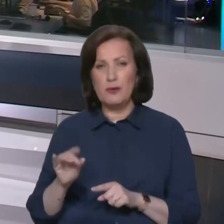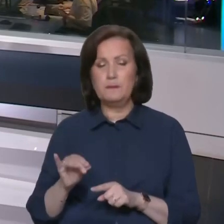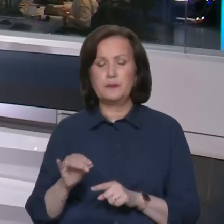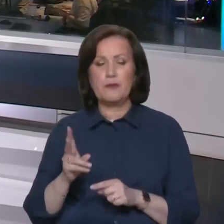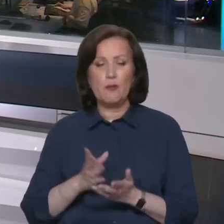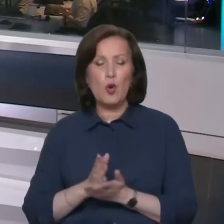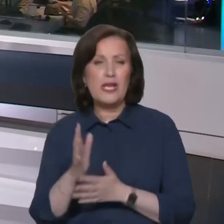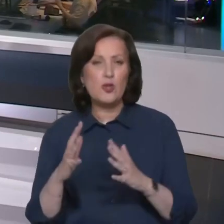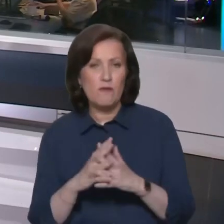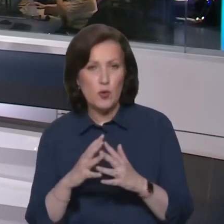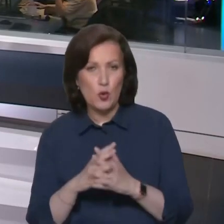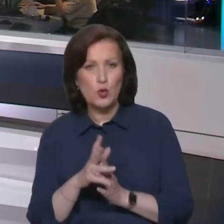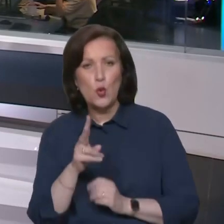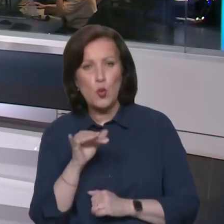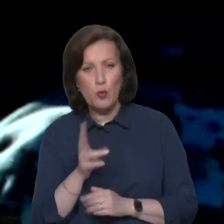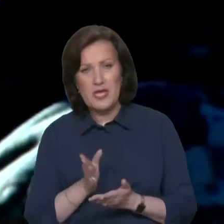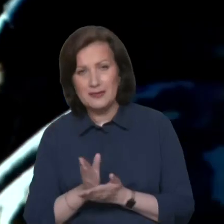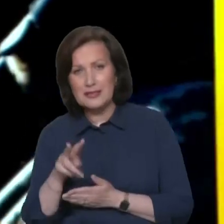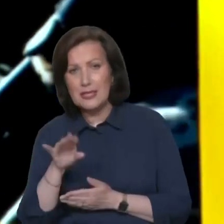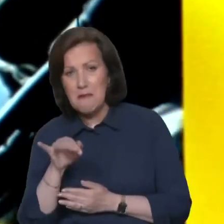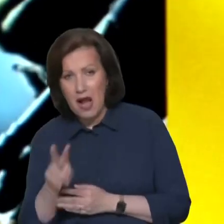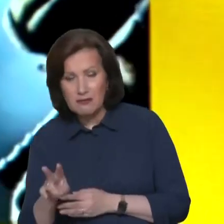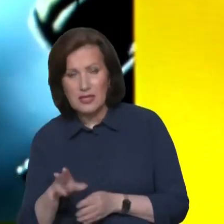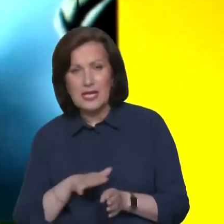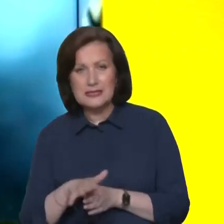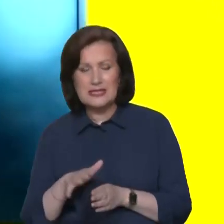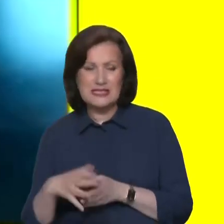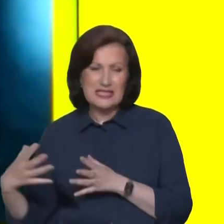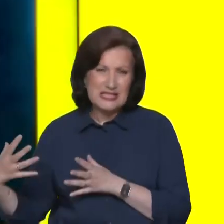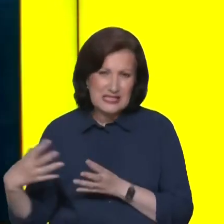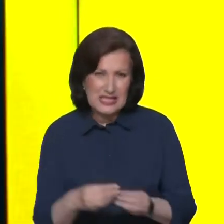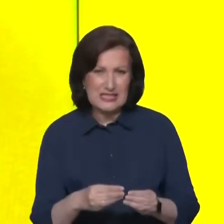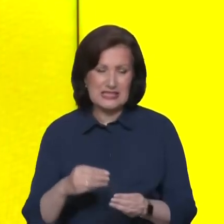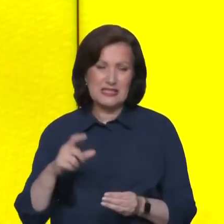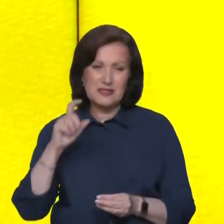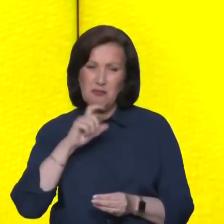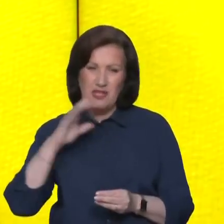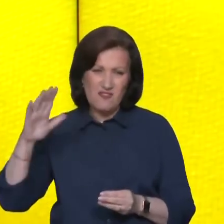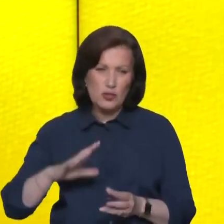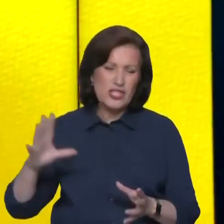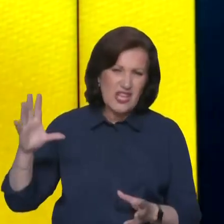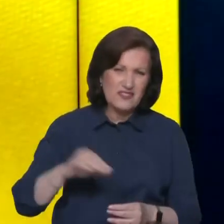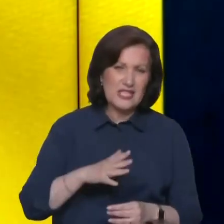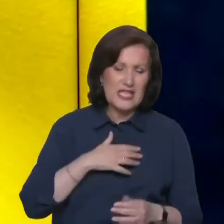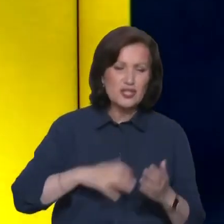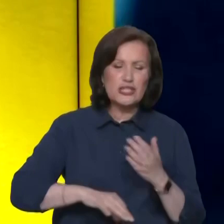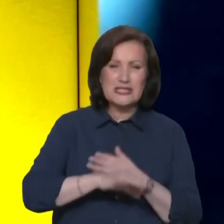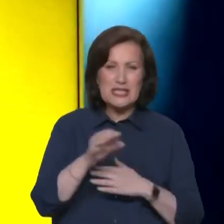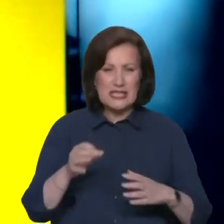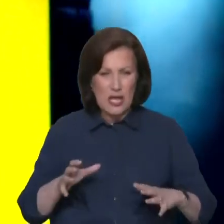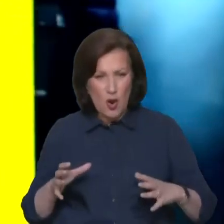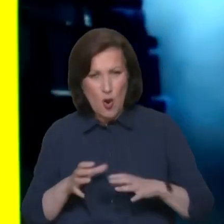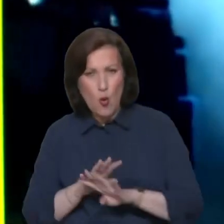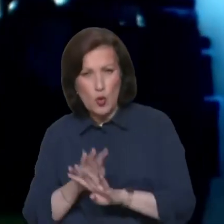по лінії фронту Куп'янськ-Лиман здійснити тиск з півночі на все наше східне угрупування і